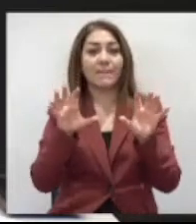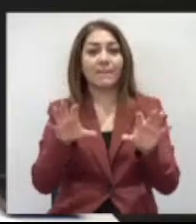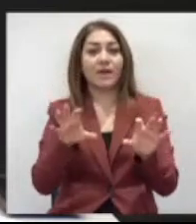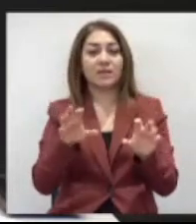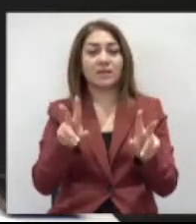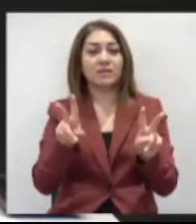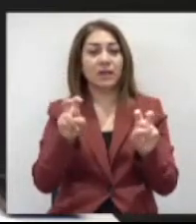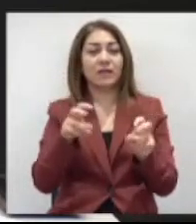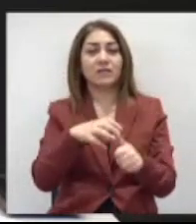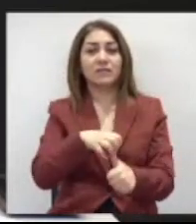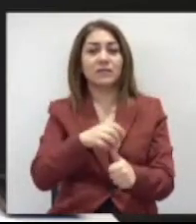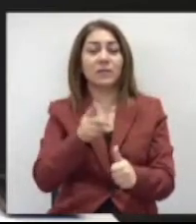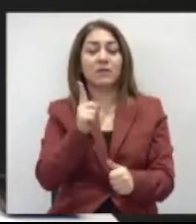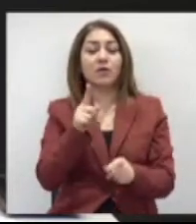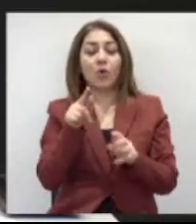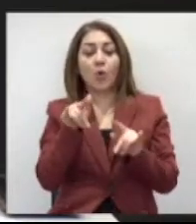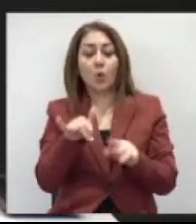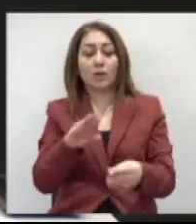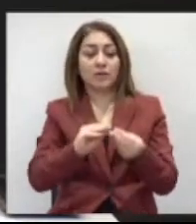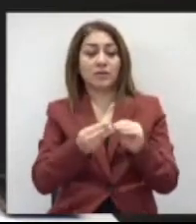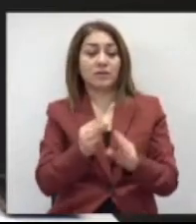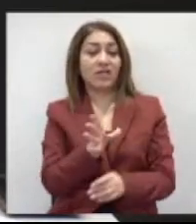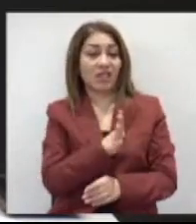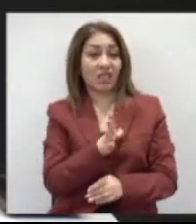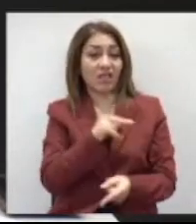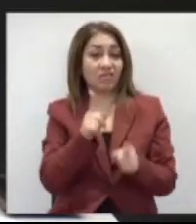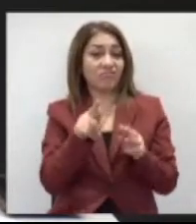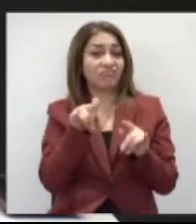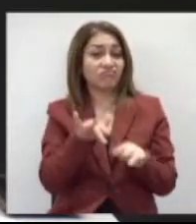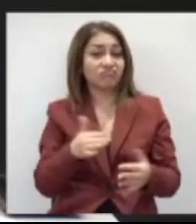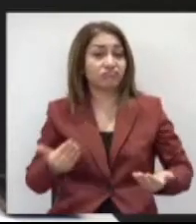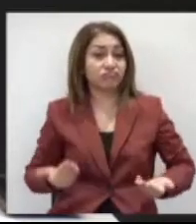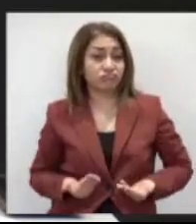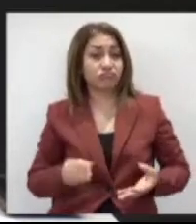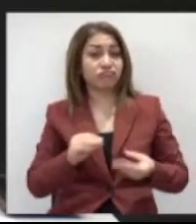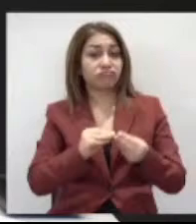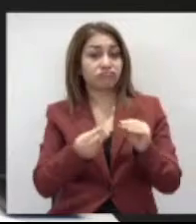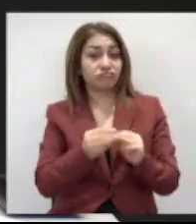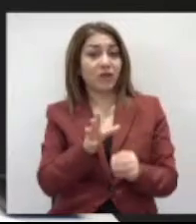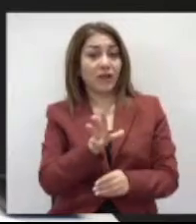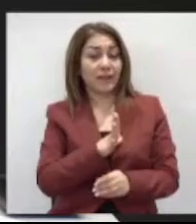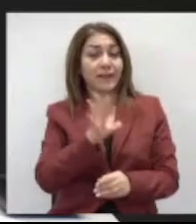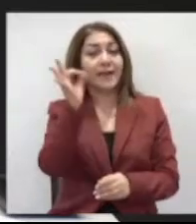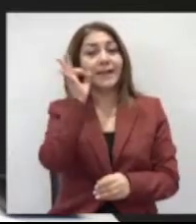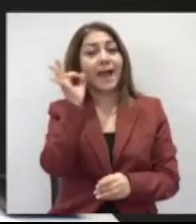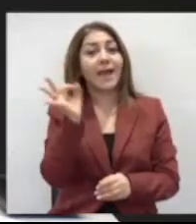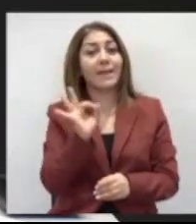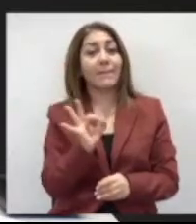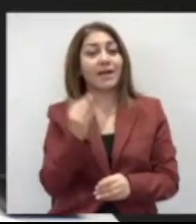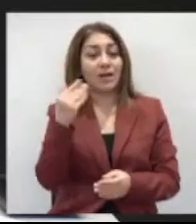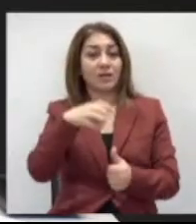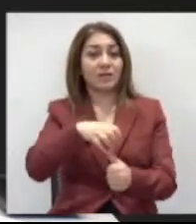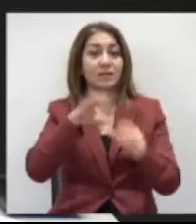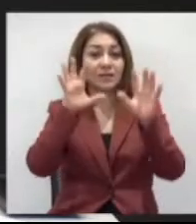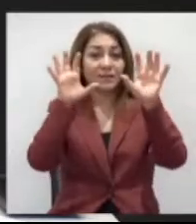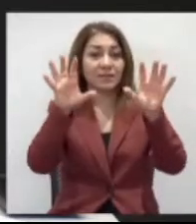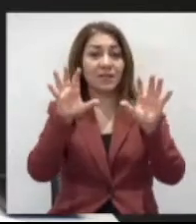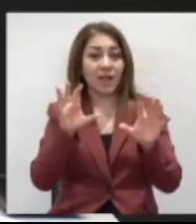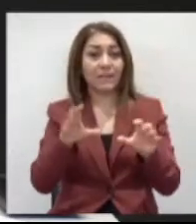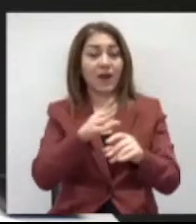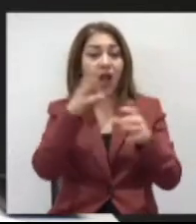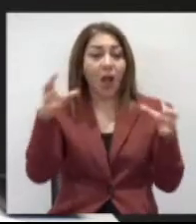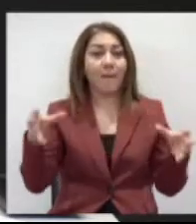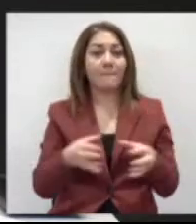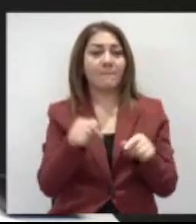բայց մենք գործնական խնդիրներ ենք ունեցել, եւ գերմանական սահմանադրական համակարգը մեզ մոտ ըստ էության խնդիրներ